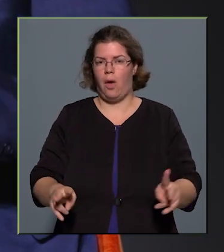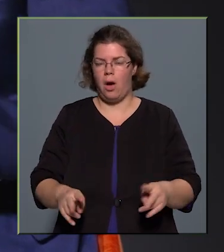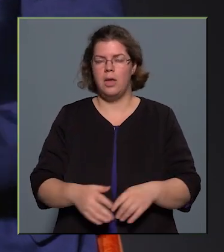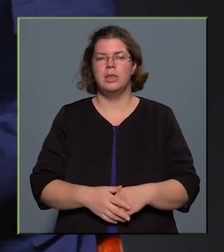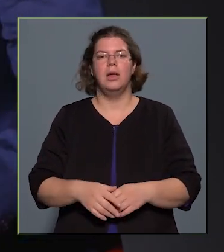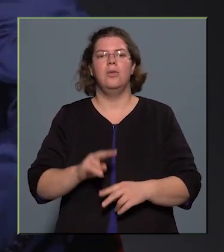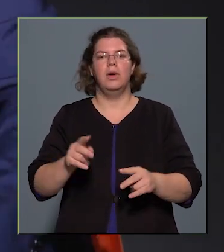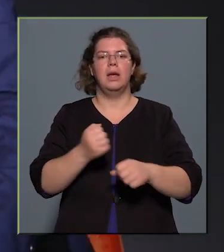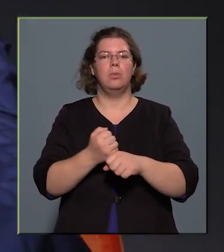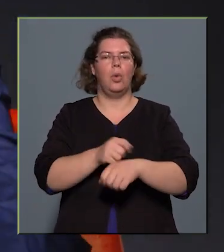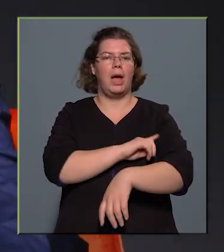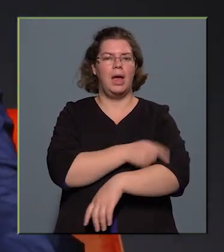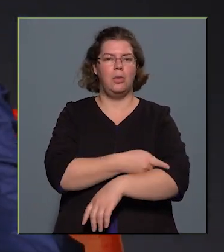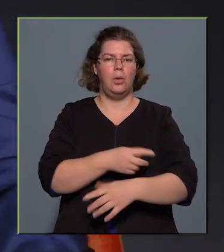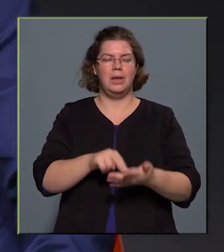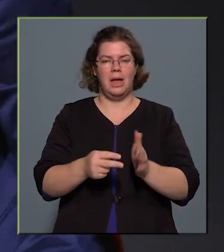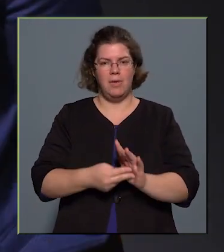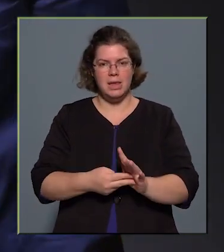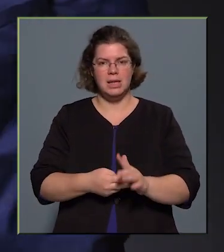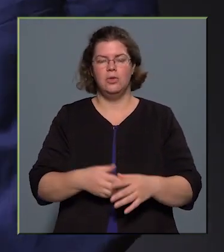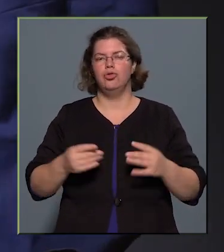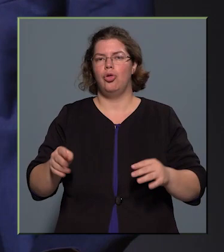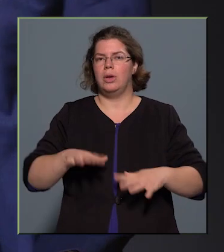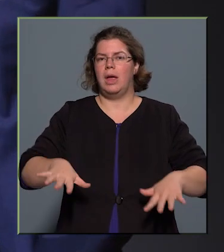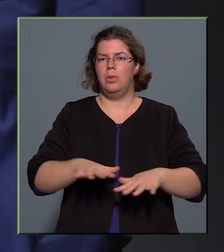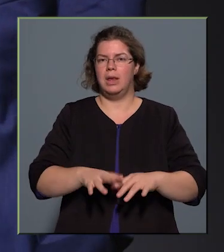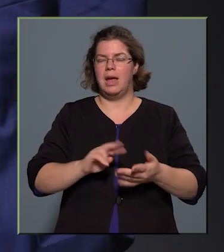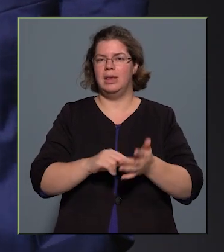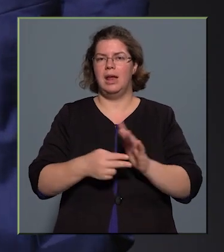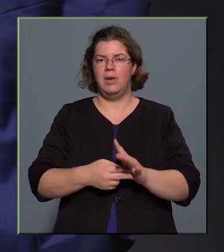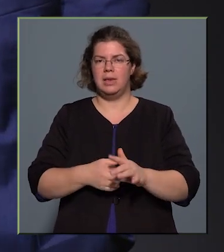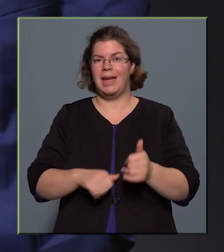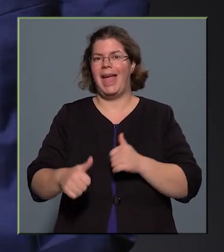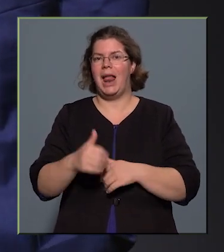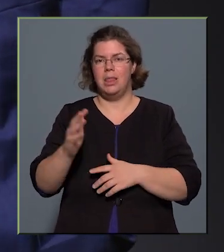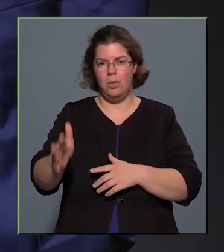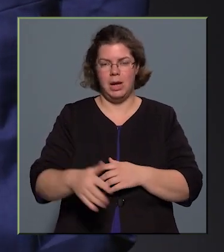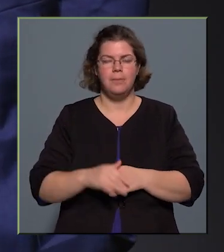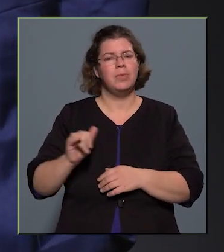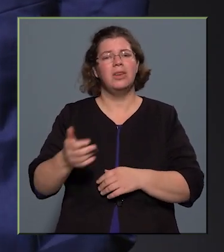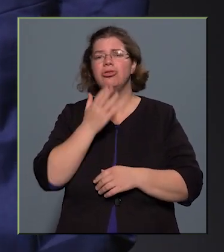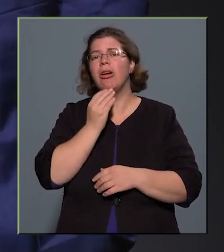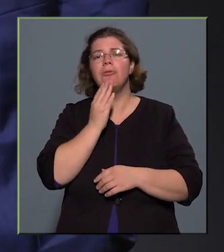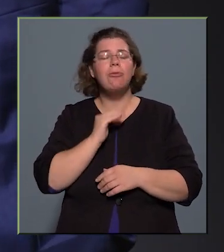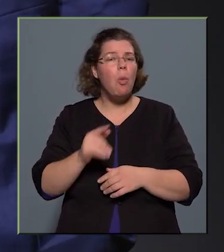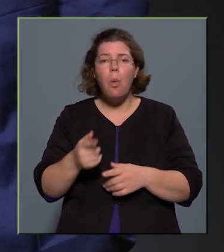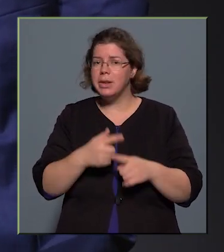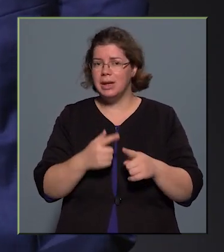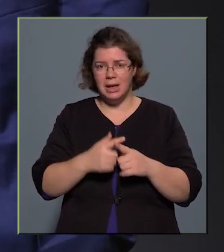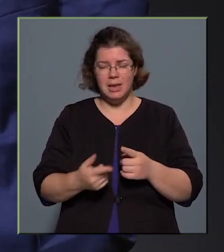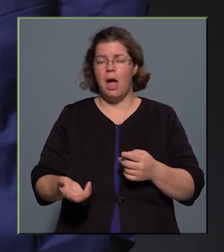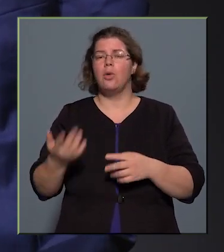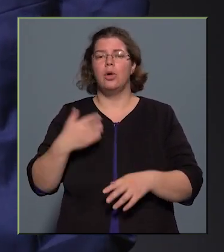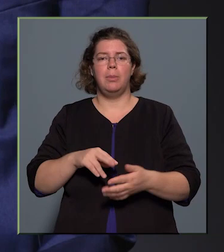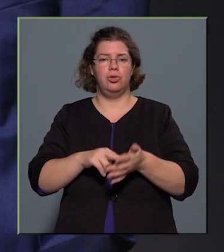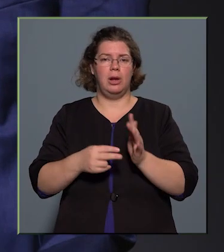nem tudom, munkaerőtervezés, nagyon sok területen ugye terveznek a cégek előre, és ez nem volt része a korábbi stratégiatervezésnek.